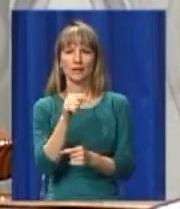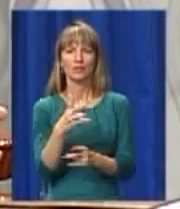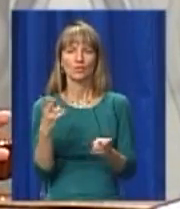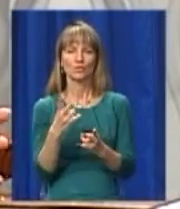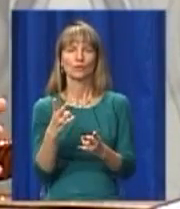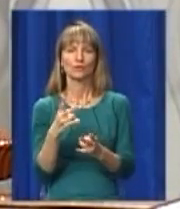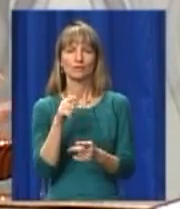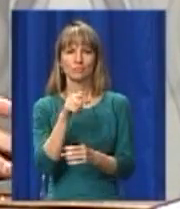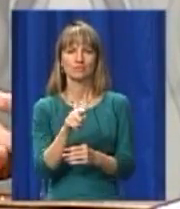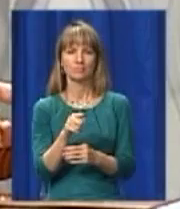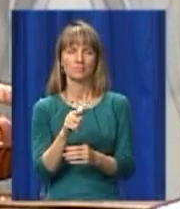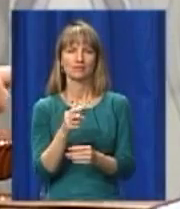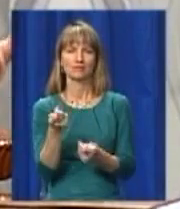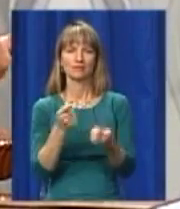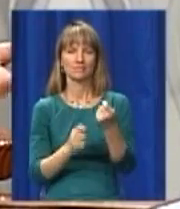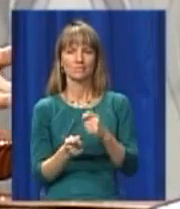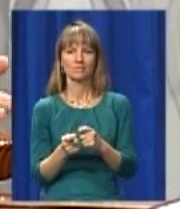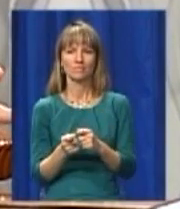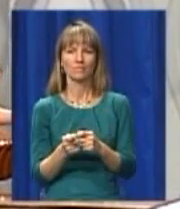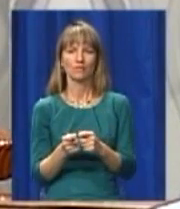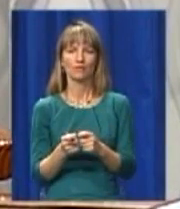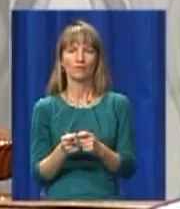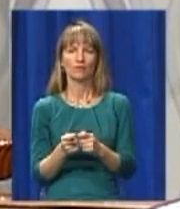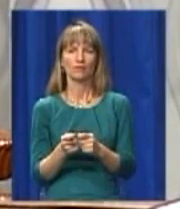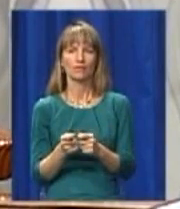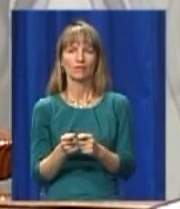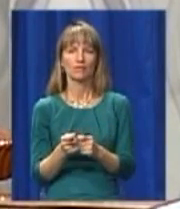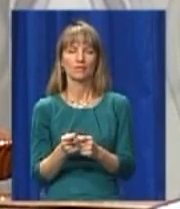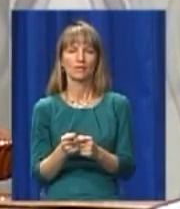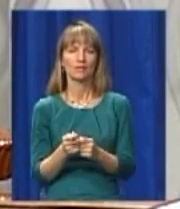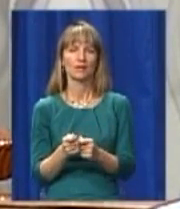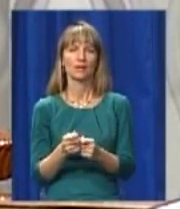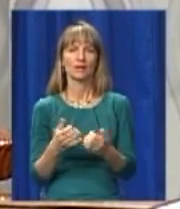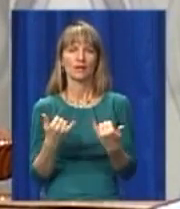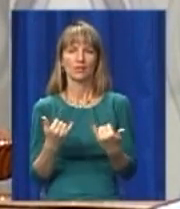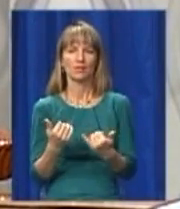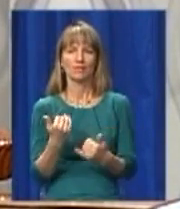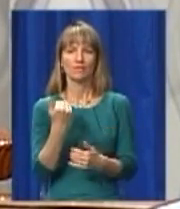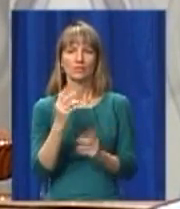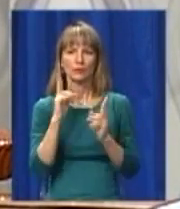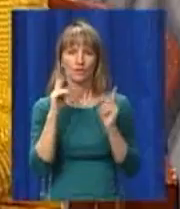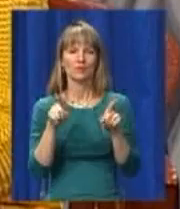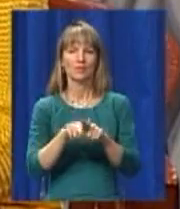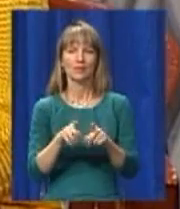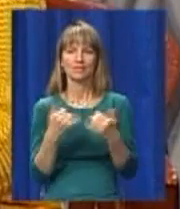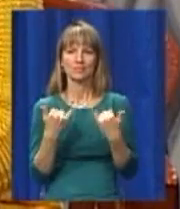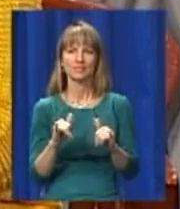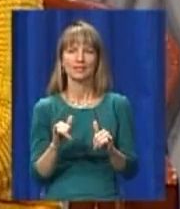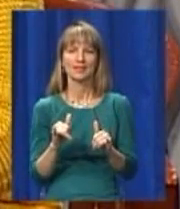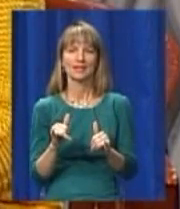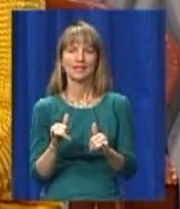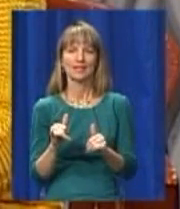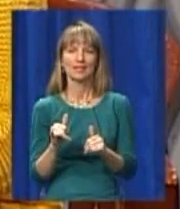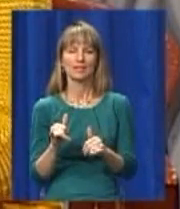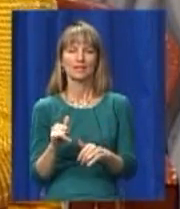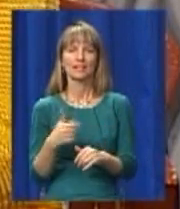пробувати, і оп, вийшла і французька коса, і яких причесок тільки немає. До речі, Ваша прическа такая оригінальна. Ну, вот. Це